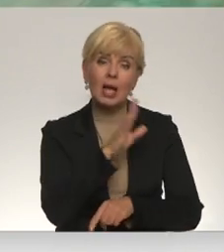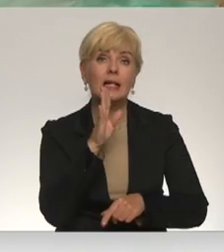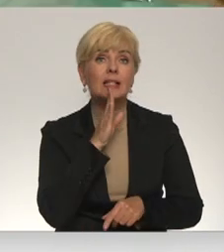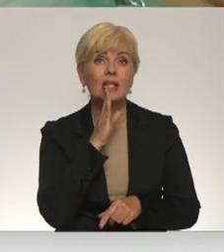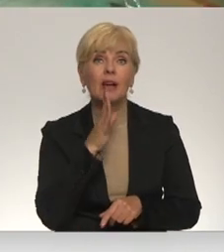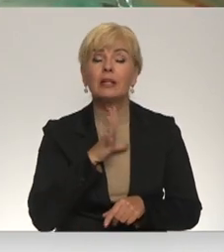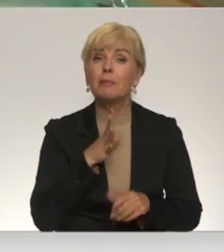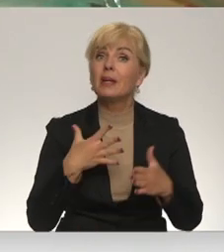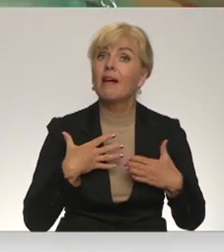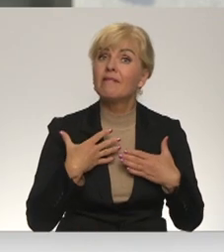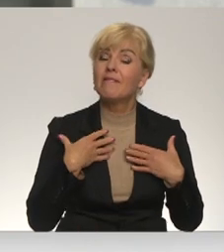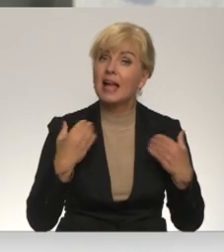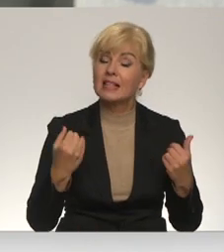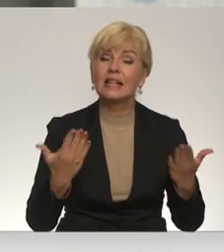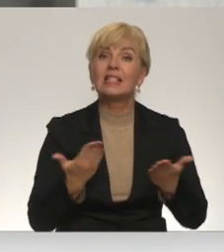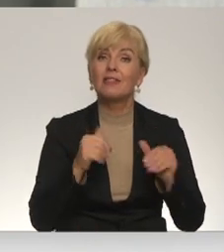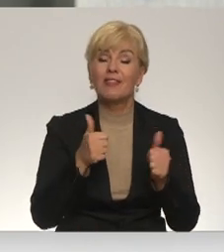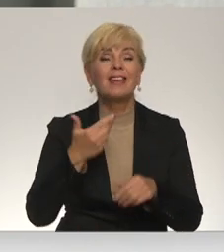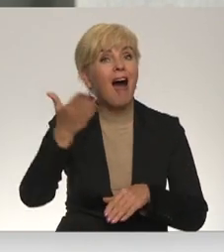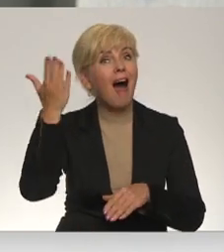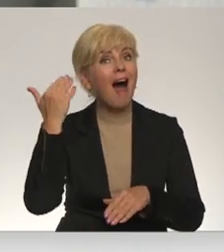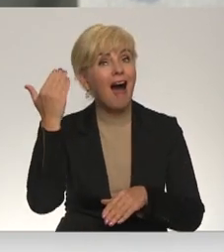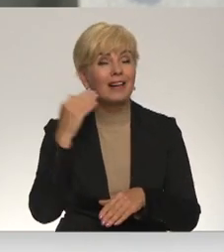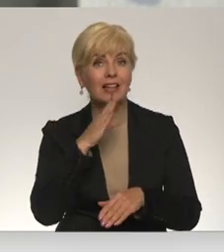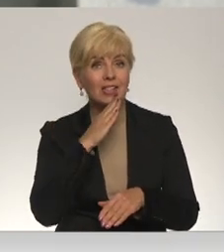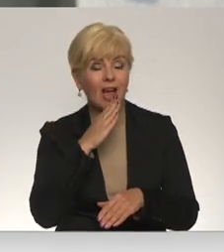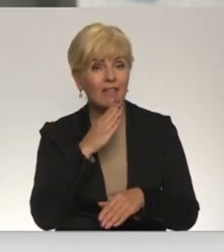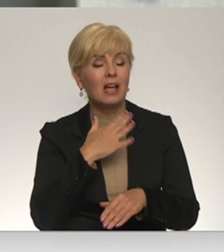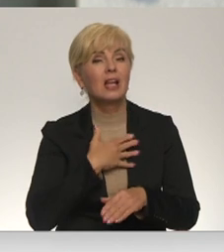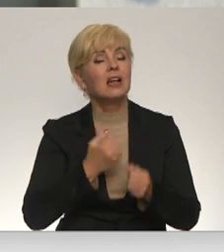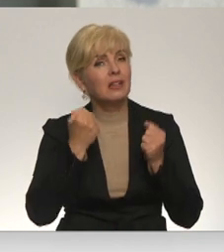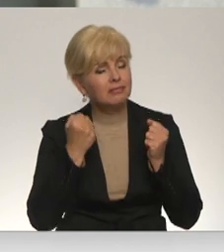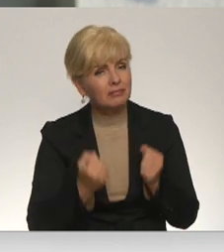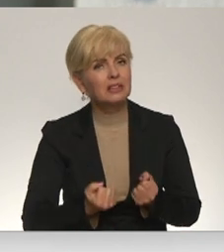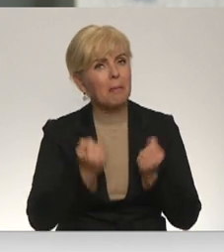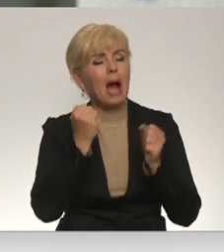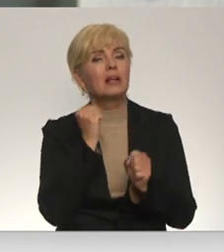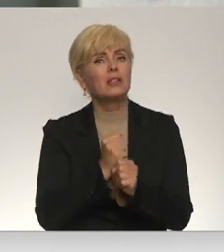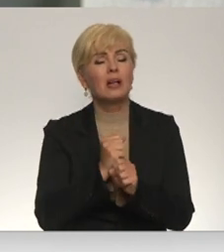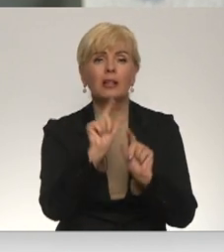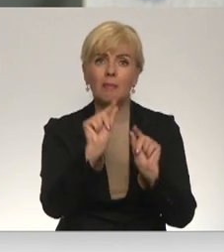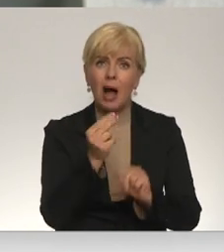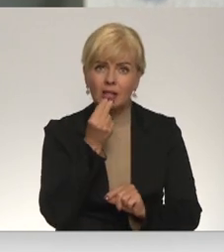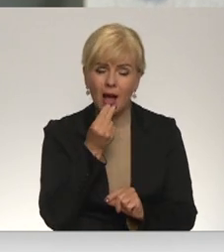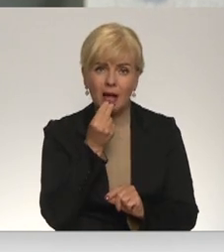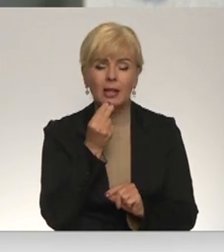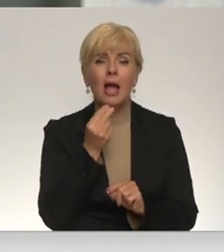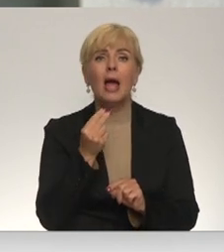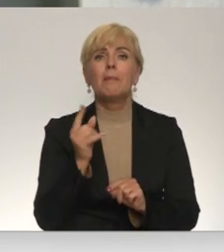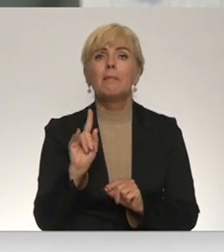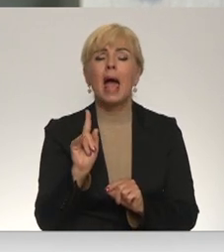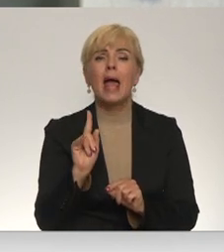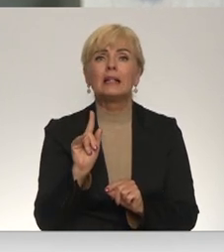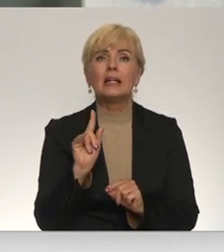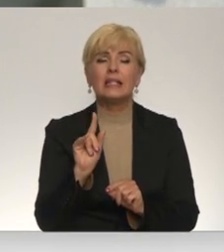bija veselīgāks dzīvesveids. Senos laikos sievietes ļoti daudz fiziski strādāja, viņām bija maz ko ēst, bērniņi bija mazāki.